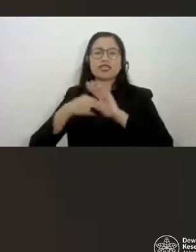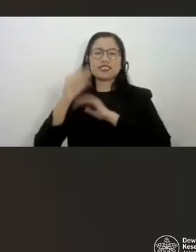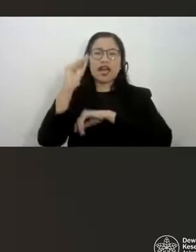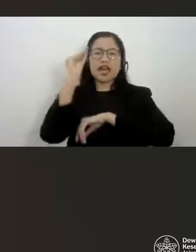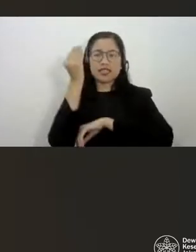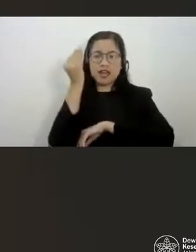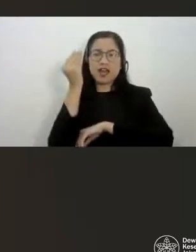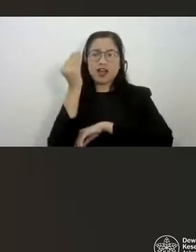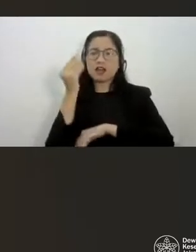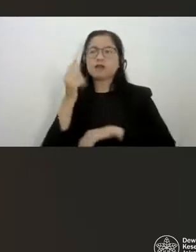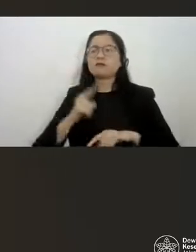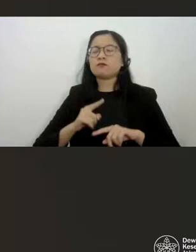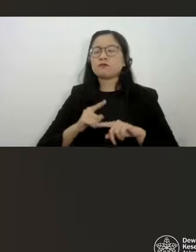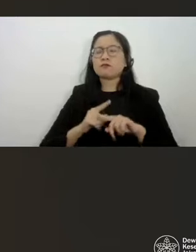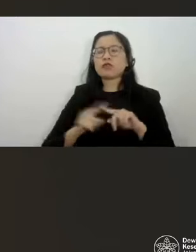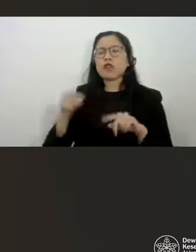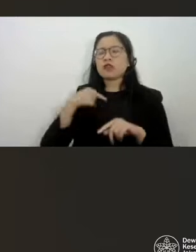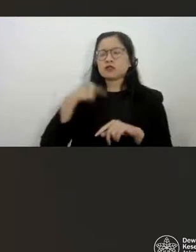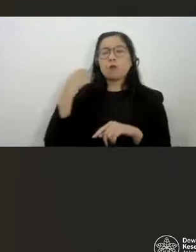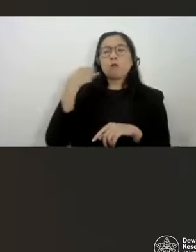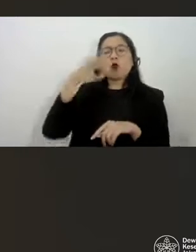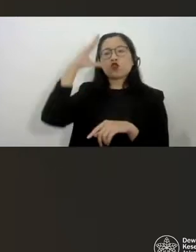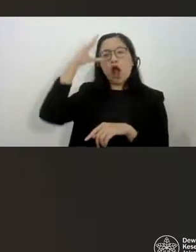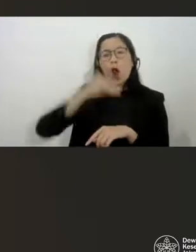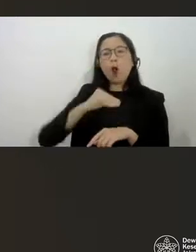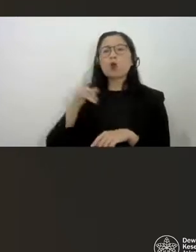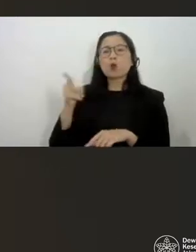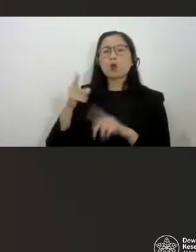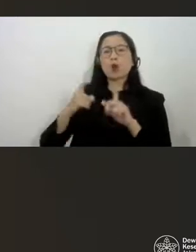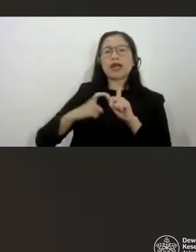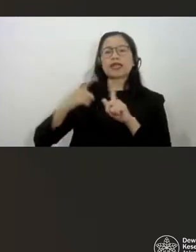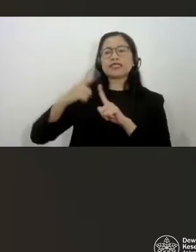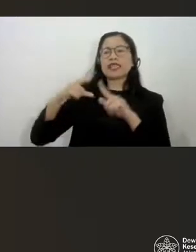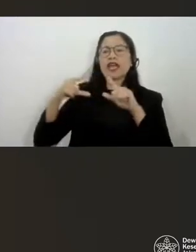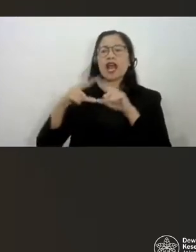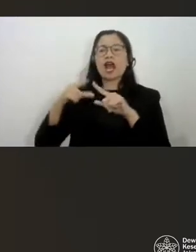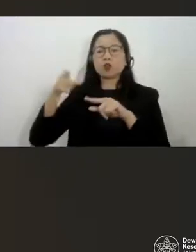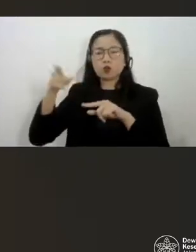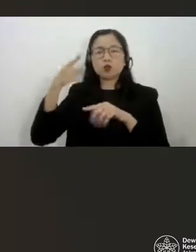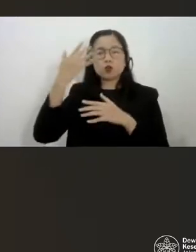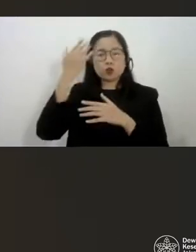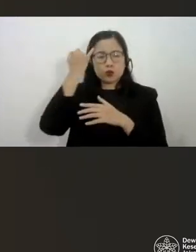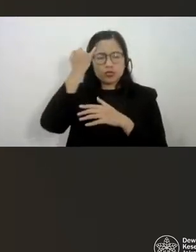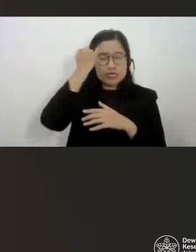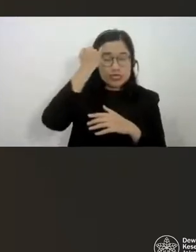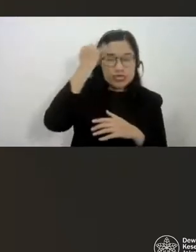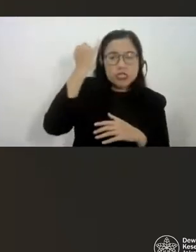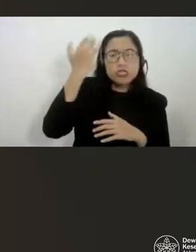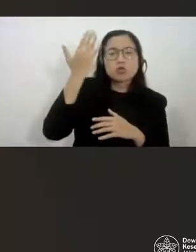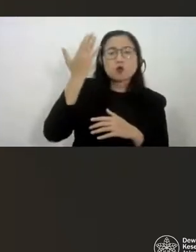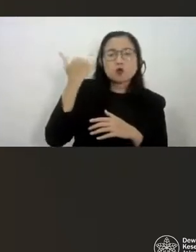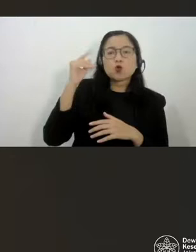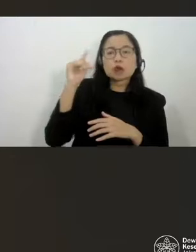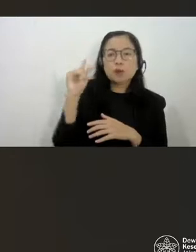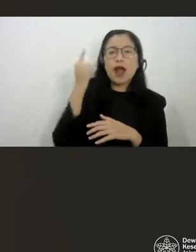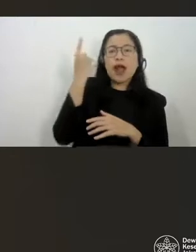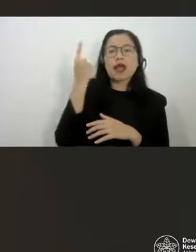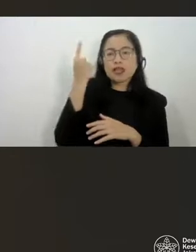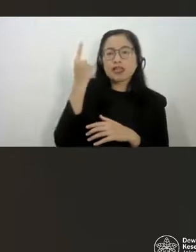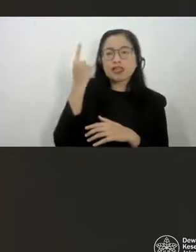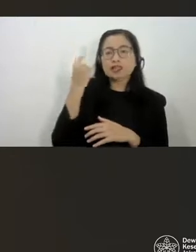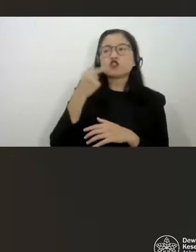bahwa Sultan Takdir Ali Sabana adalah salah seorang penggagas atau orang yang melontarkan